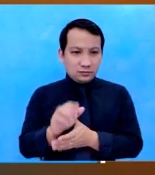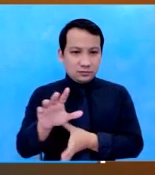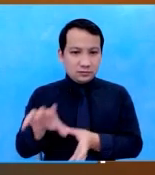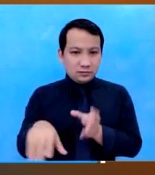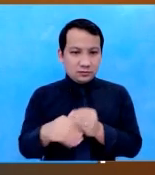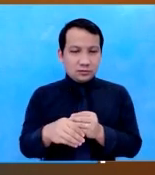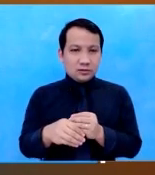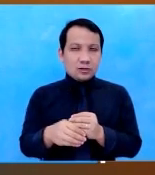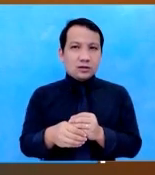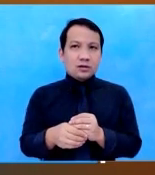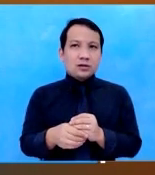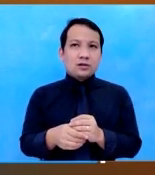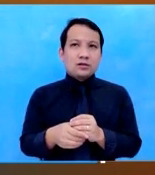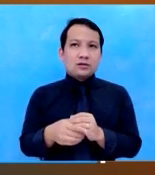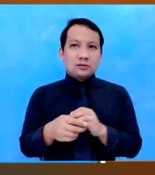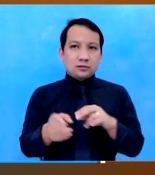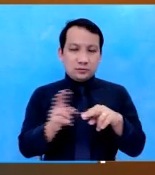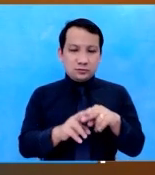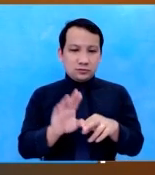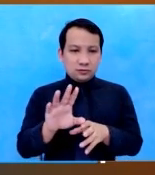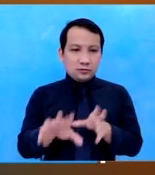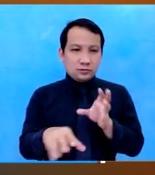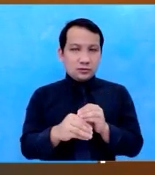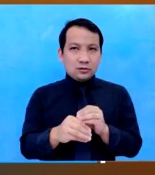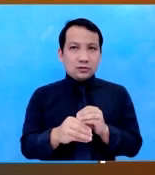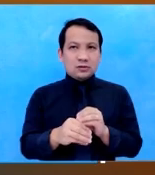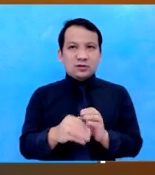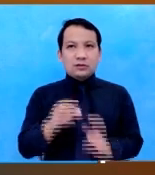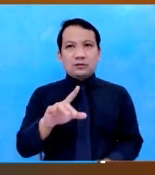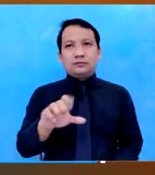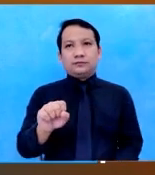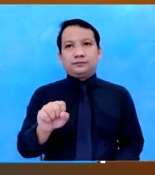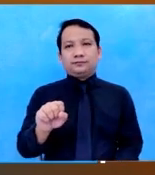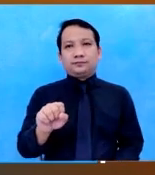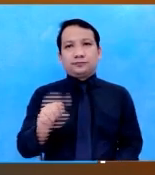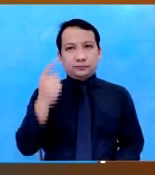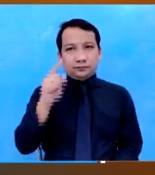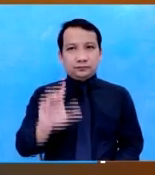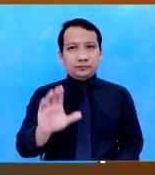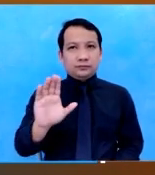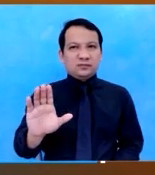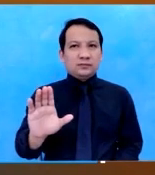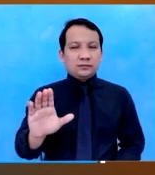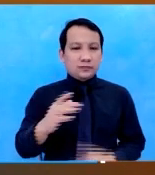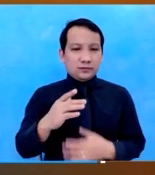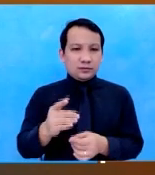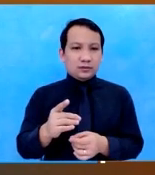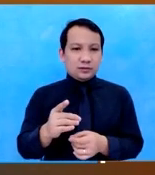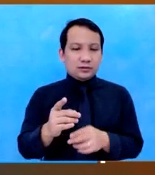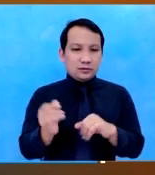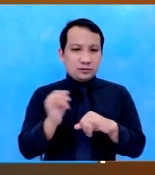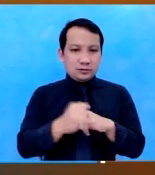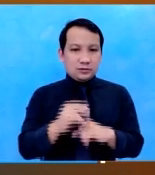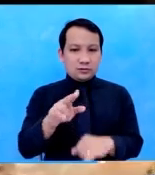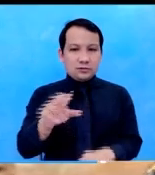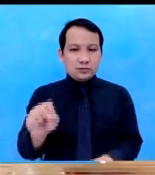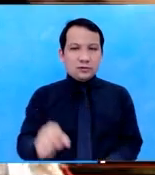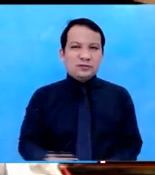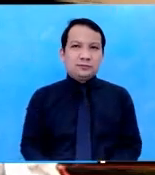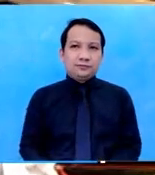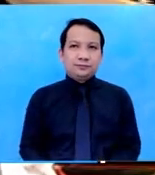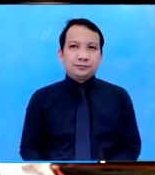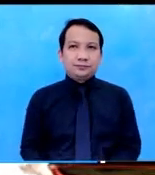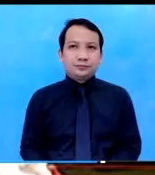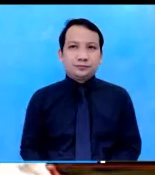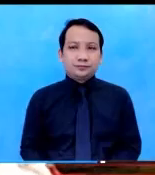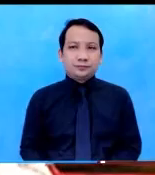the increase in Federal Reserve Board interest rates in the US.